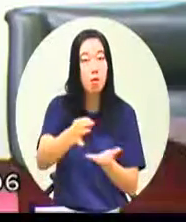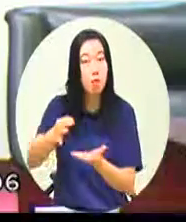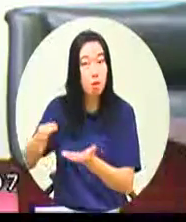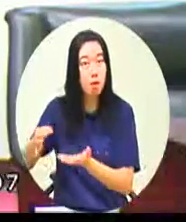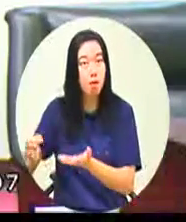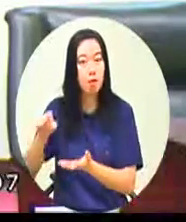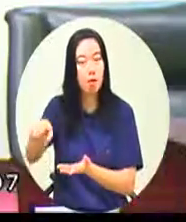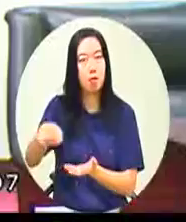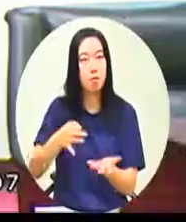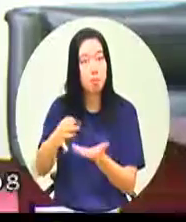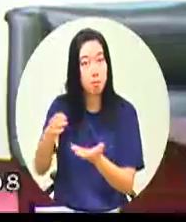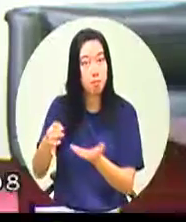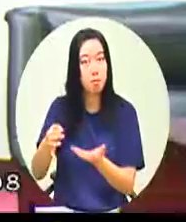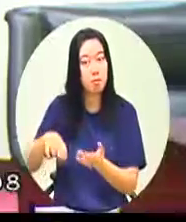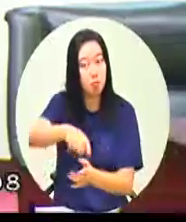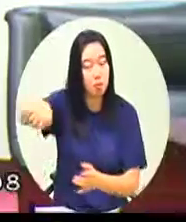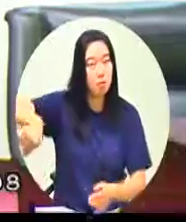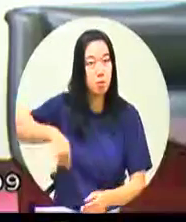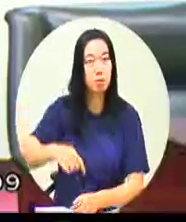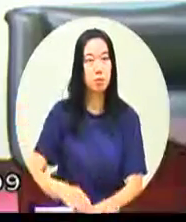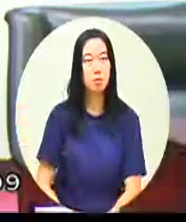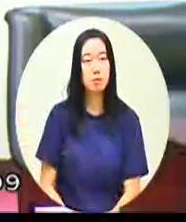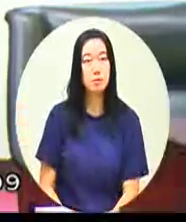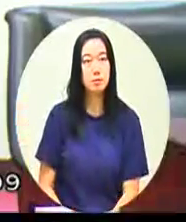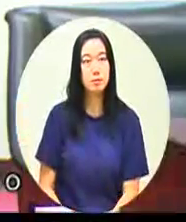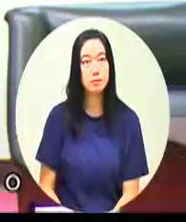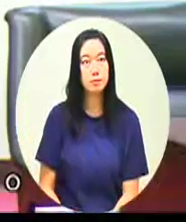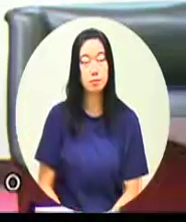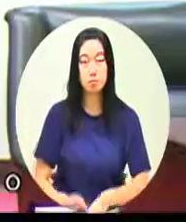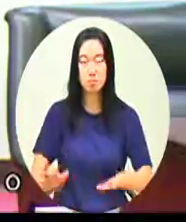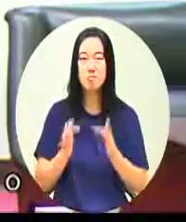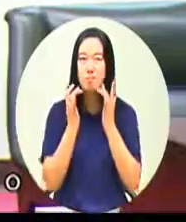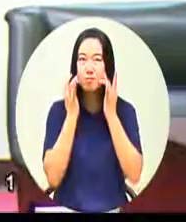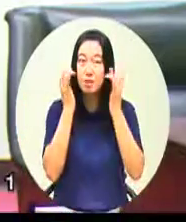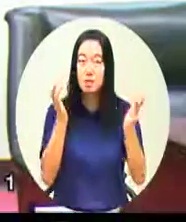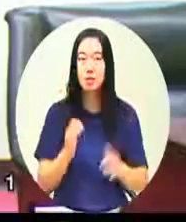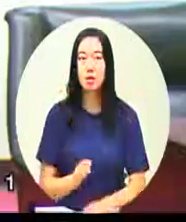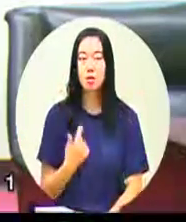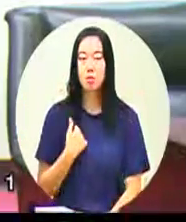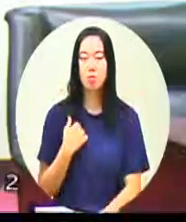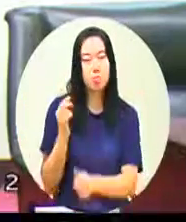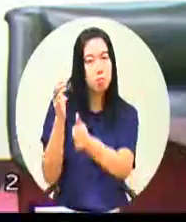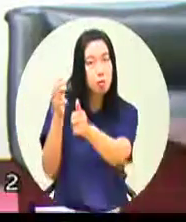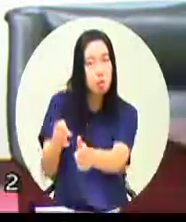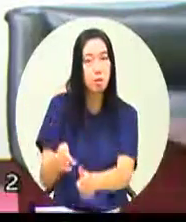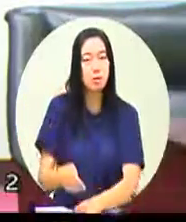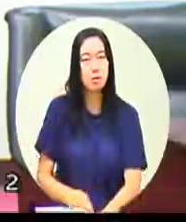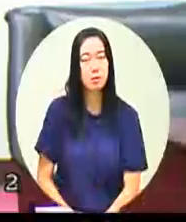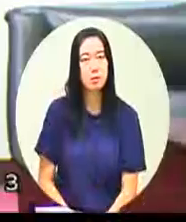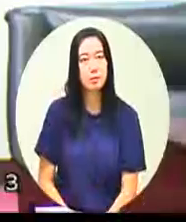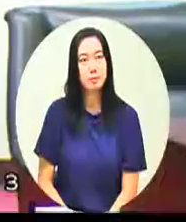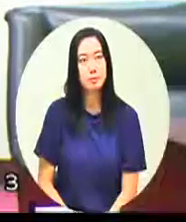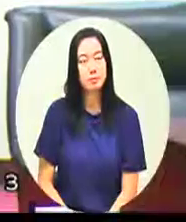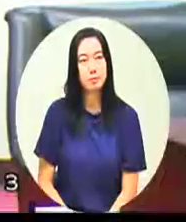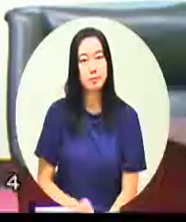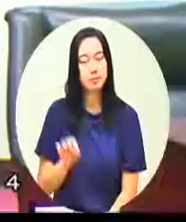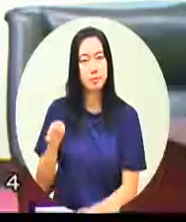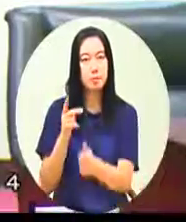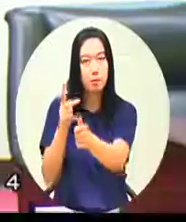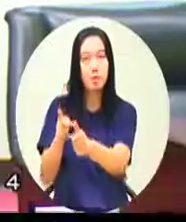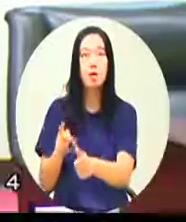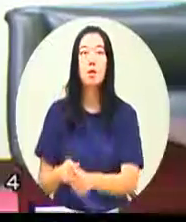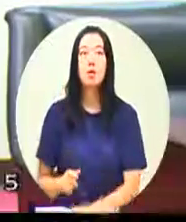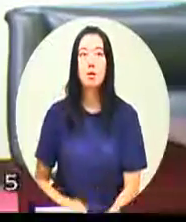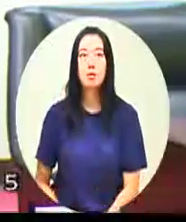贩啊，伊其实哈，咱目前咱的菜，咱一直要求咱的菜来到菜市